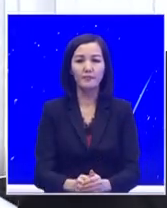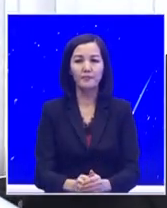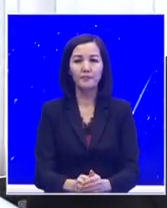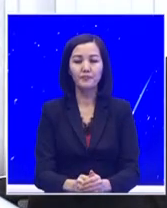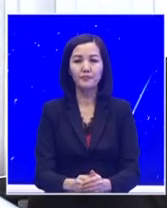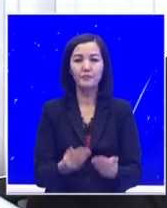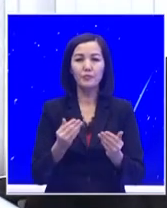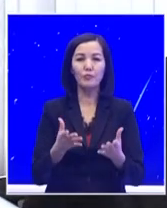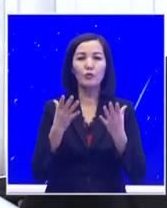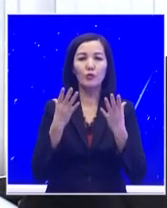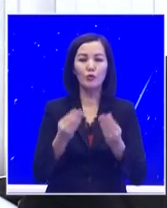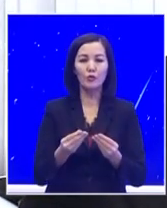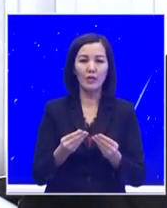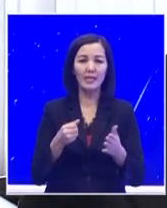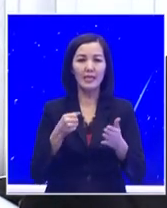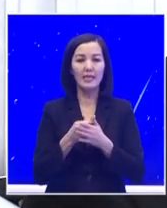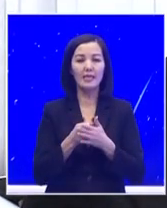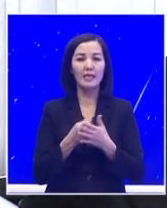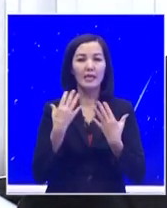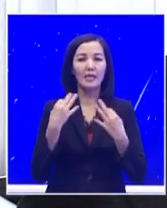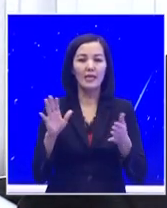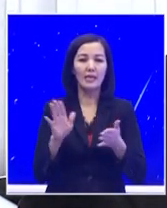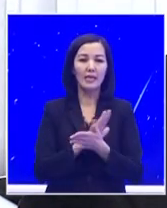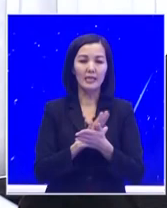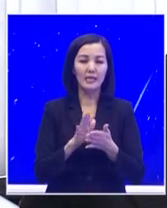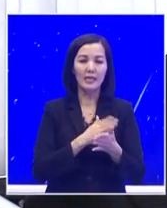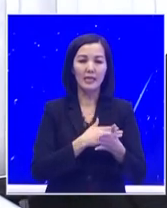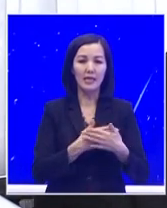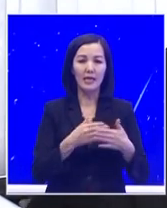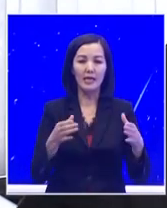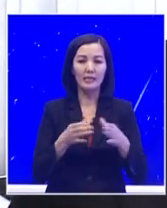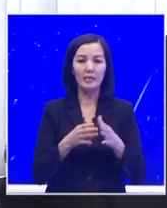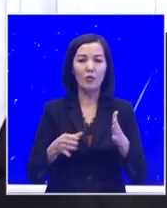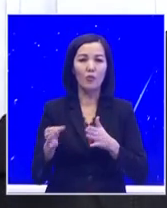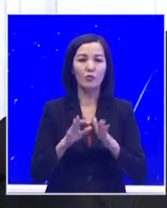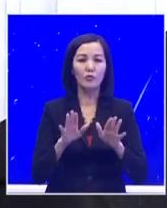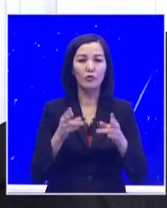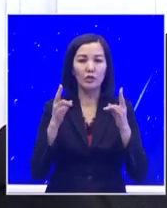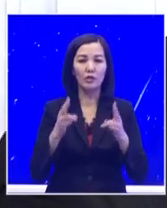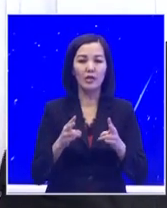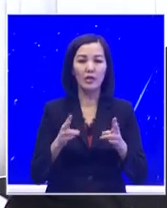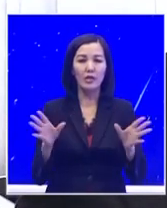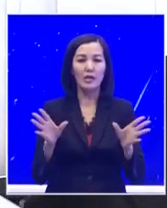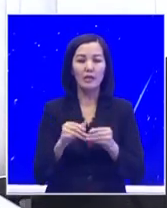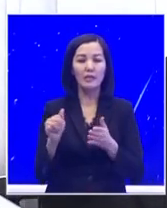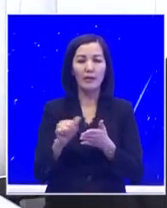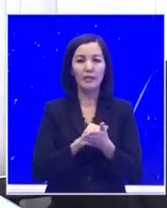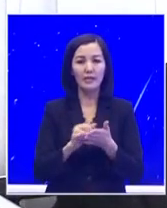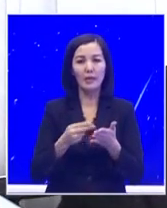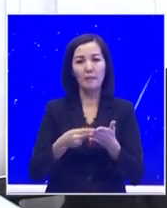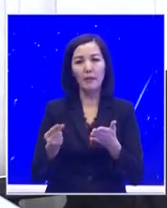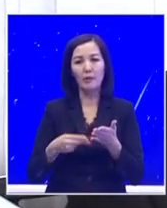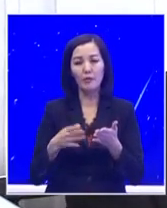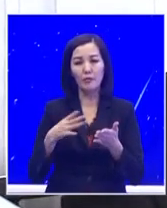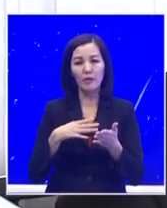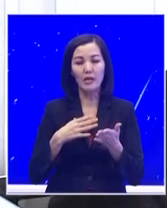Бүгінгі күнге дейін біз еріктілер жылы аясында облыстық төтенше жағдайлар департаментімен бірлескен өзара ынтымақтастық меморандумға қол қойдық